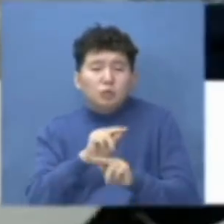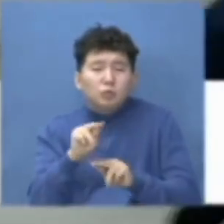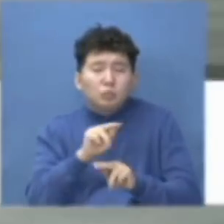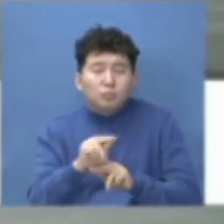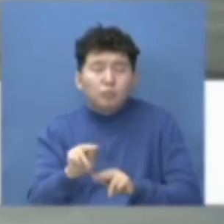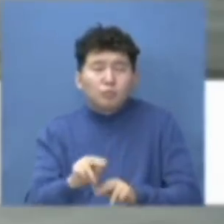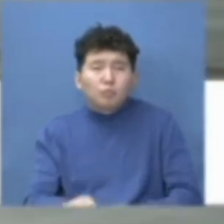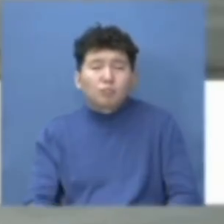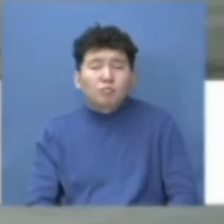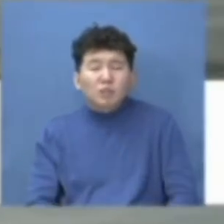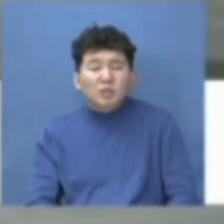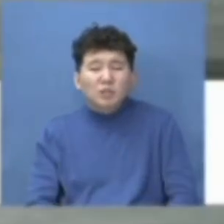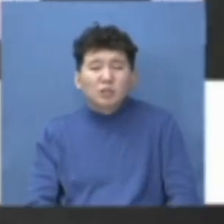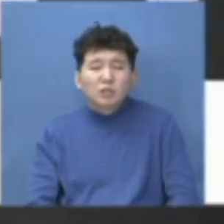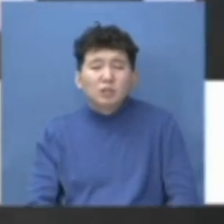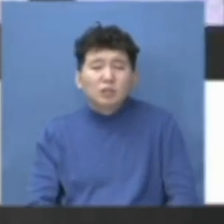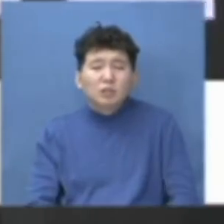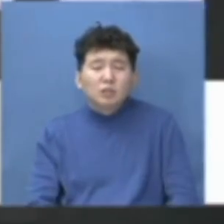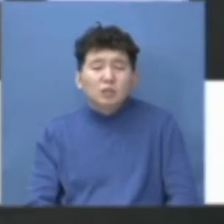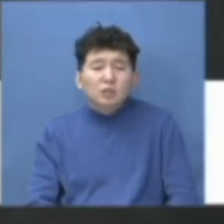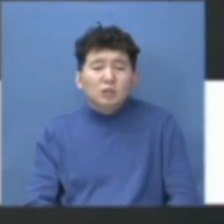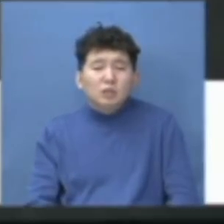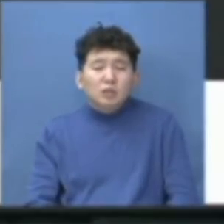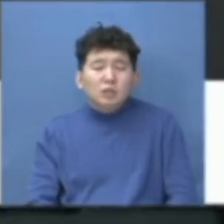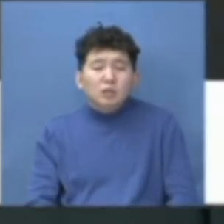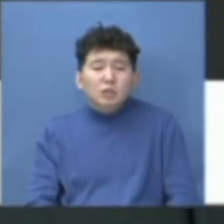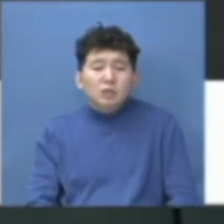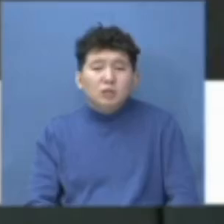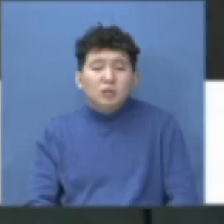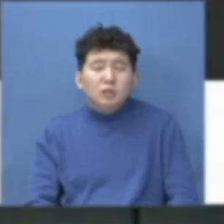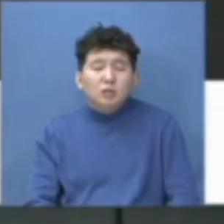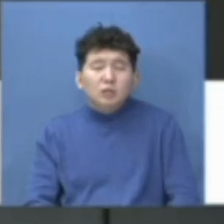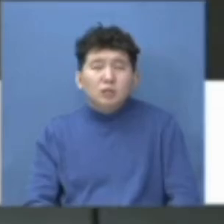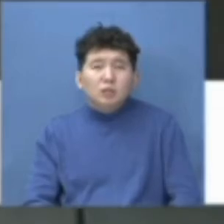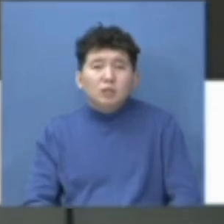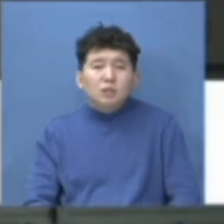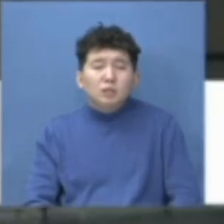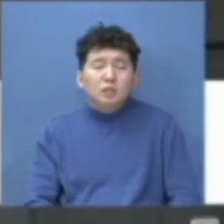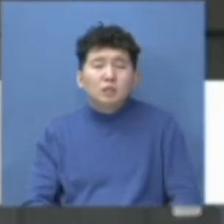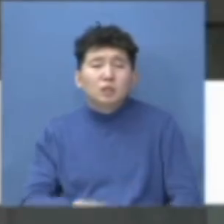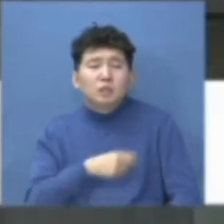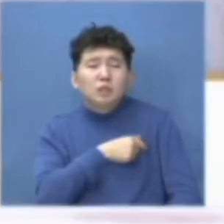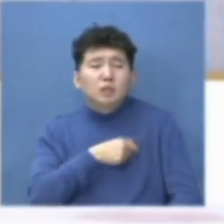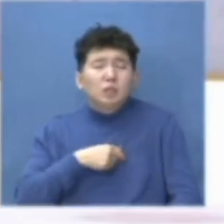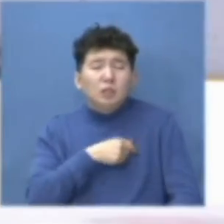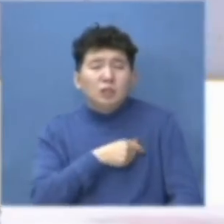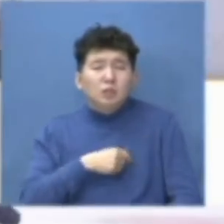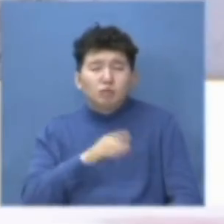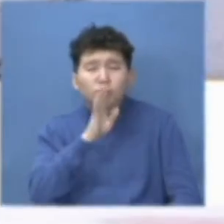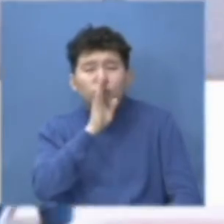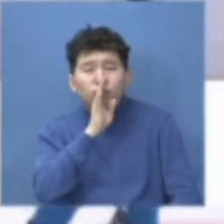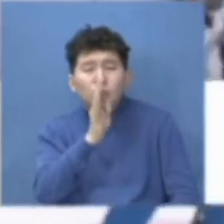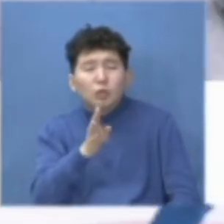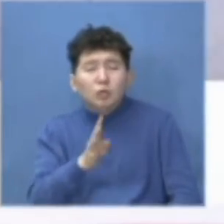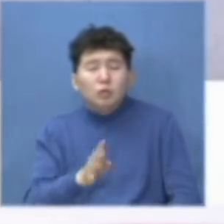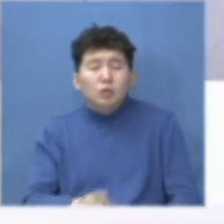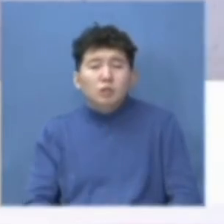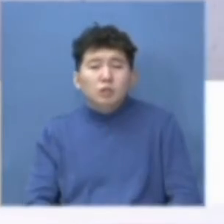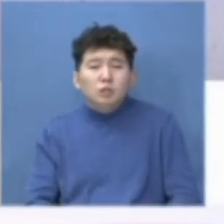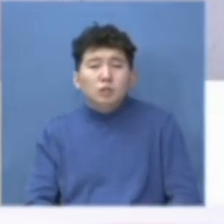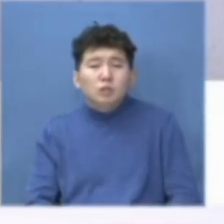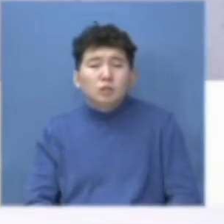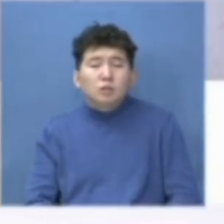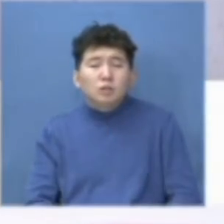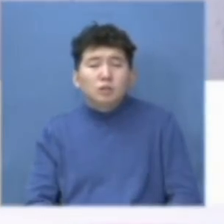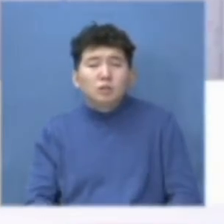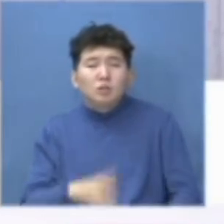клюшкой, бить по шайбе и просто различать свои ворота. Алмаз Лиубаев тренирует своих ребят уже 4-й год. На его глазах из